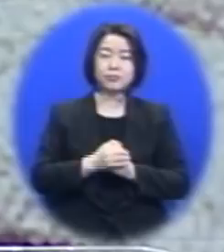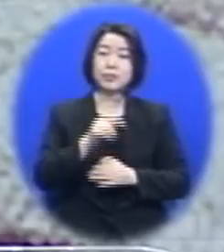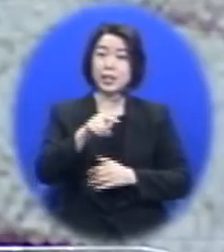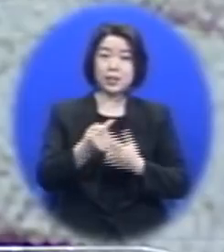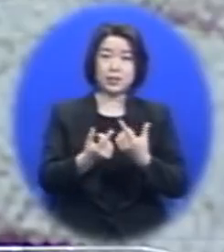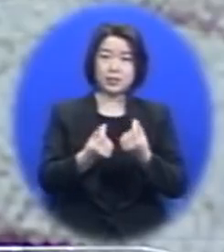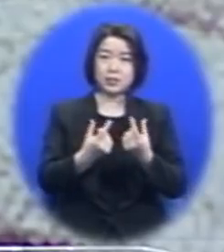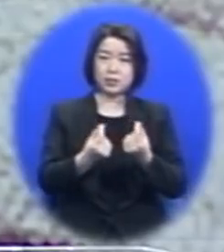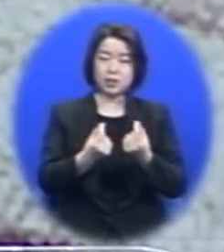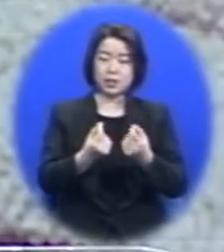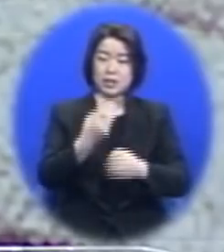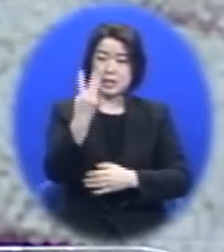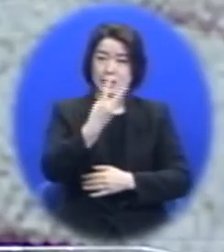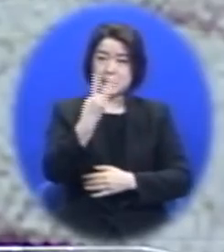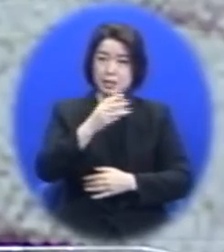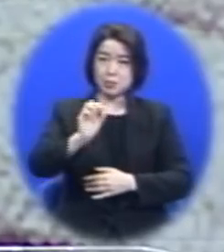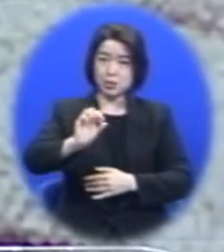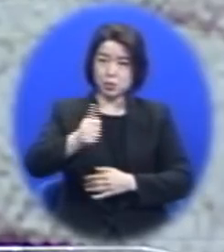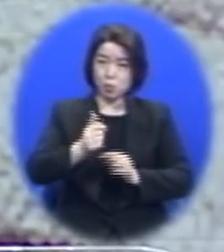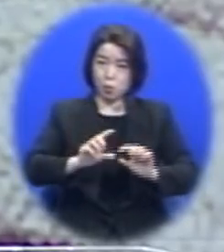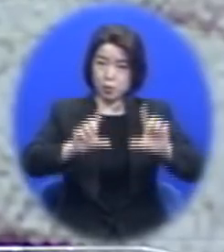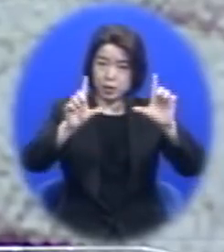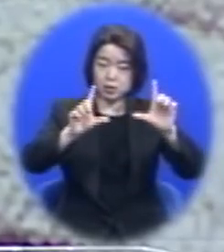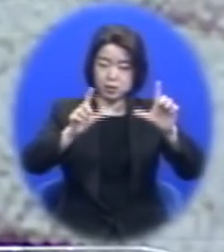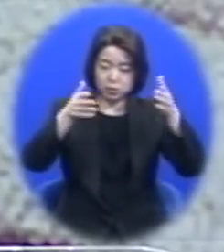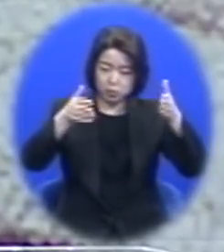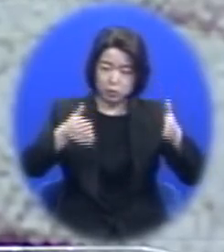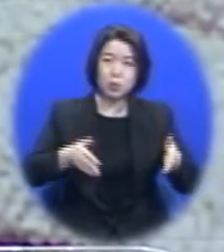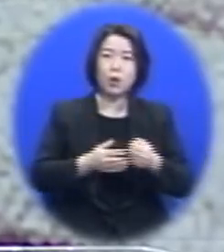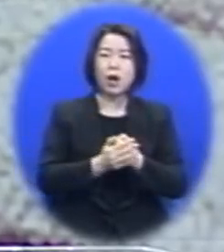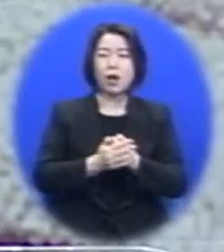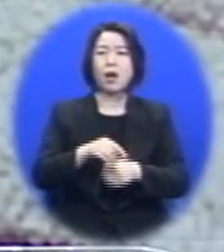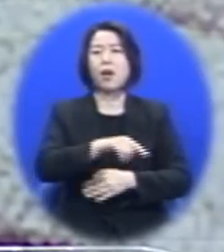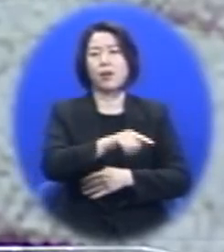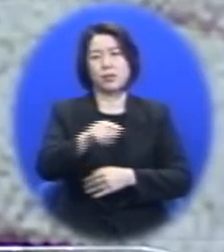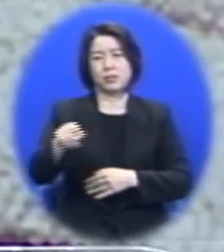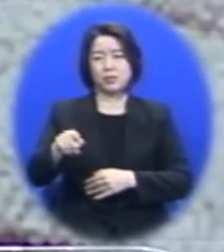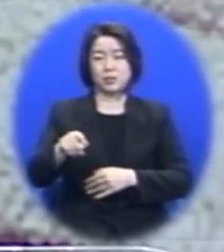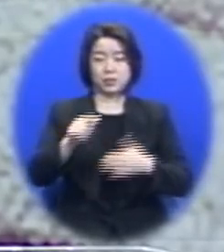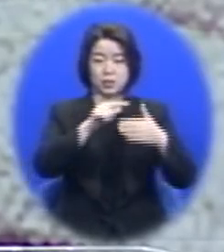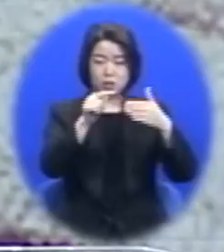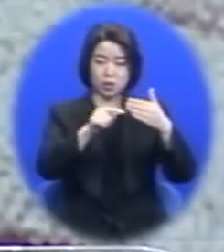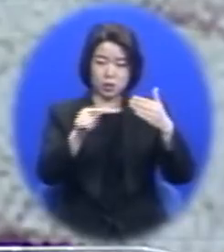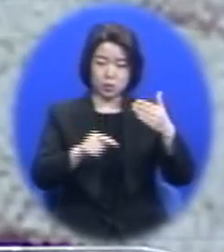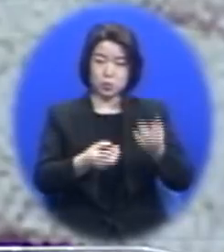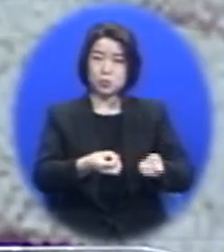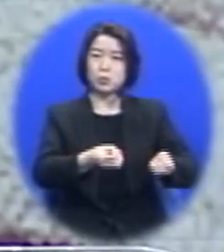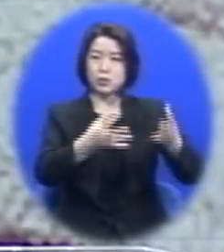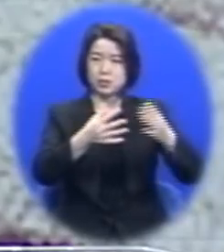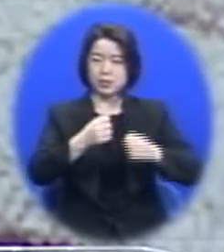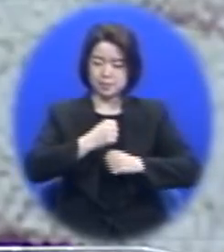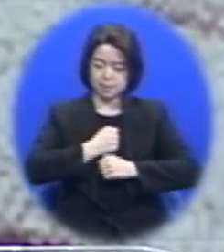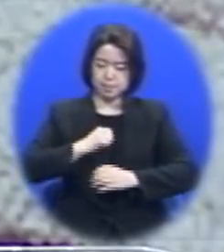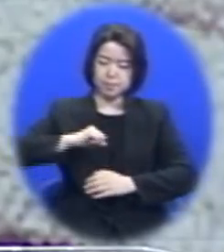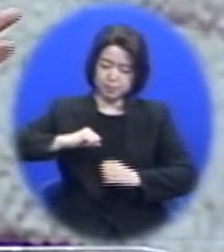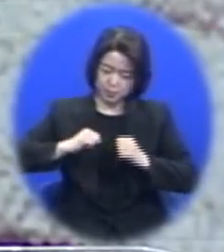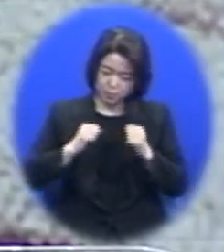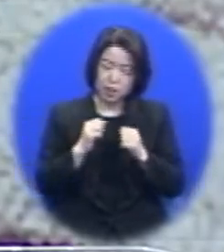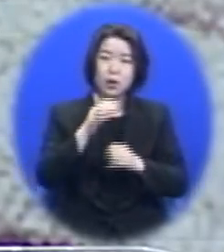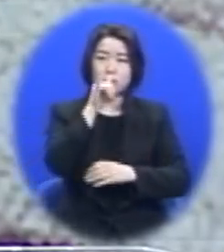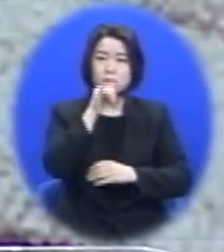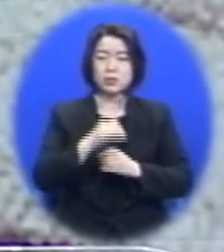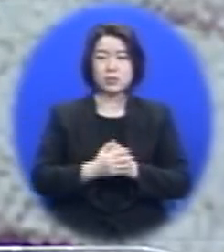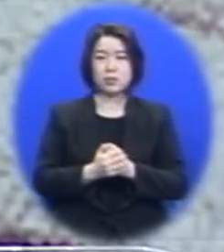그렇게 3천 5백 년 넘는 세월을 그들은 유월절을 그렇게 지켰습니다 그래 나라 잃어버리고